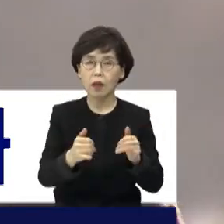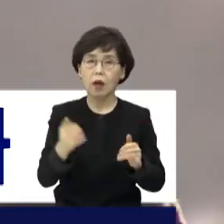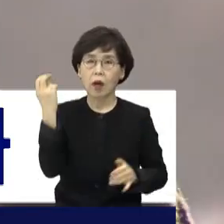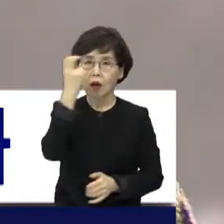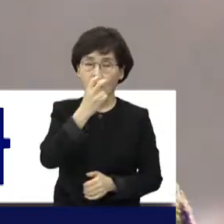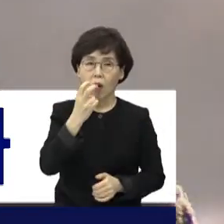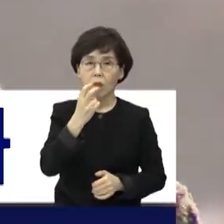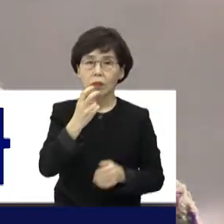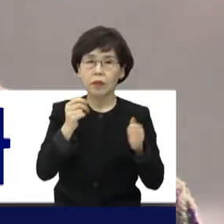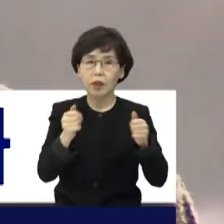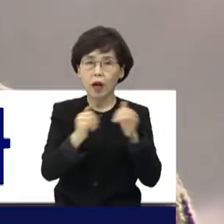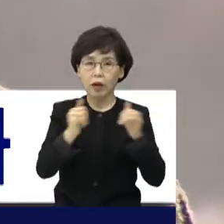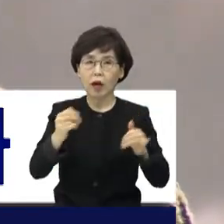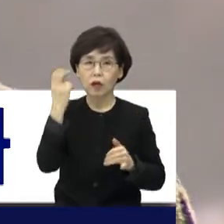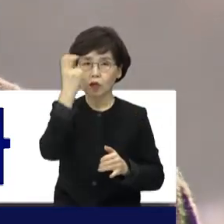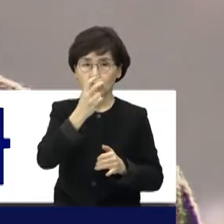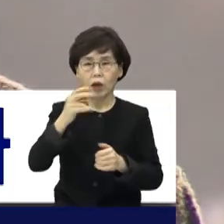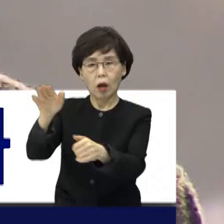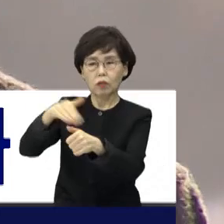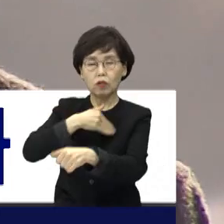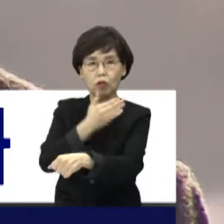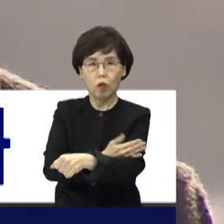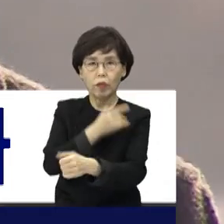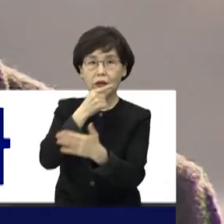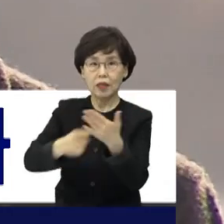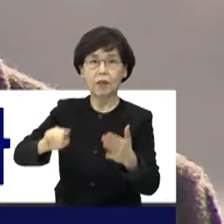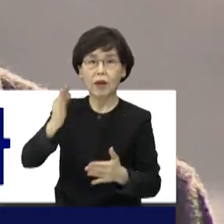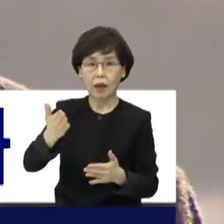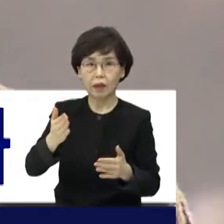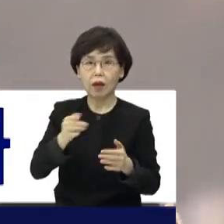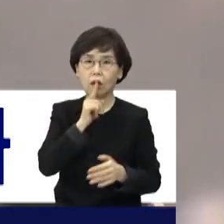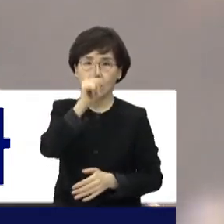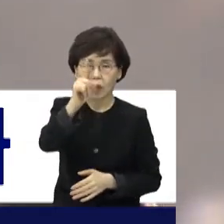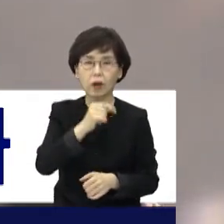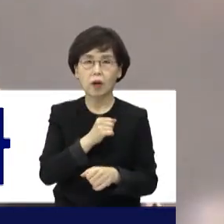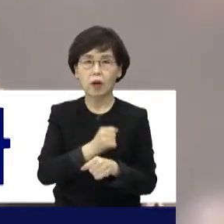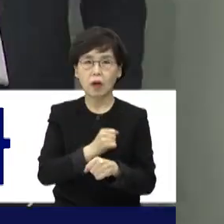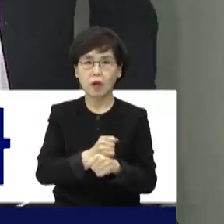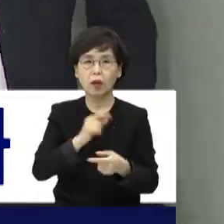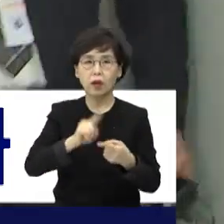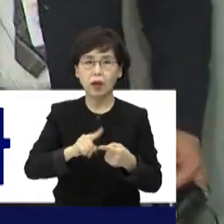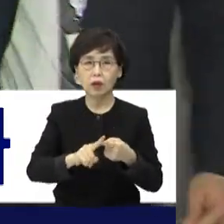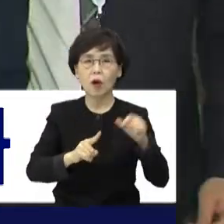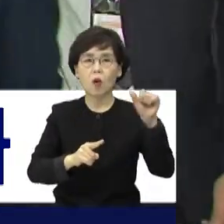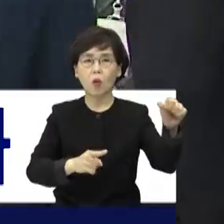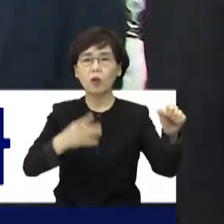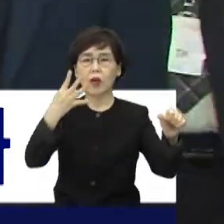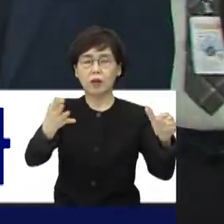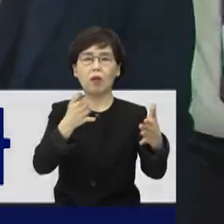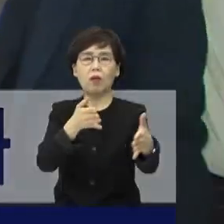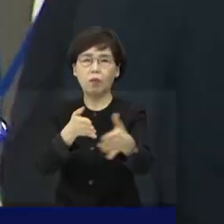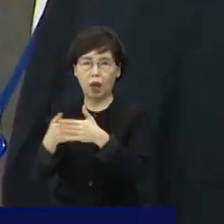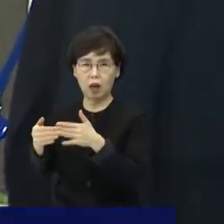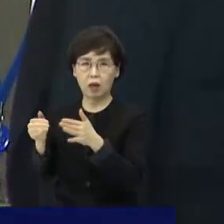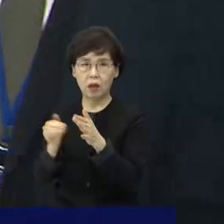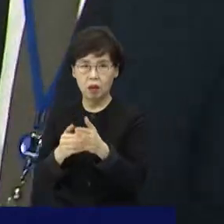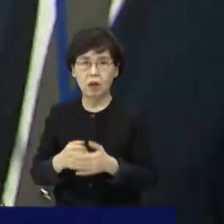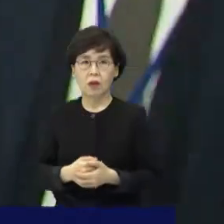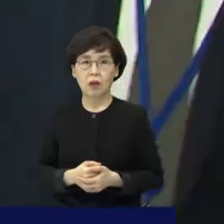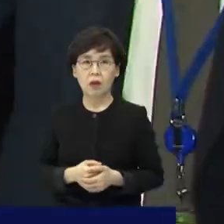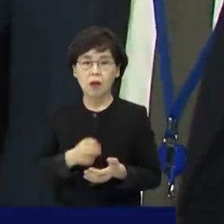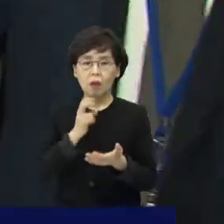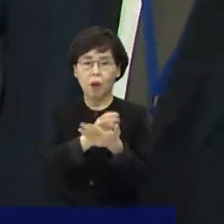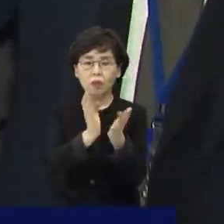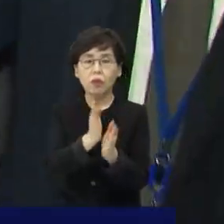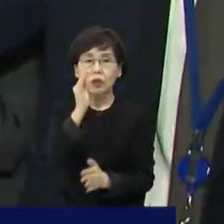수사 소추권을 침해당했다며 낸 청구에 대해선 재판관 5대 4 의견으로 각하 결정을 내렸습니다.